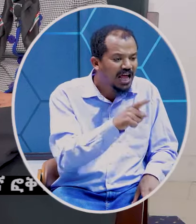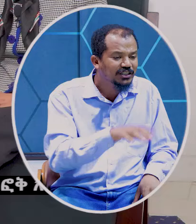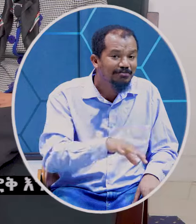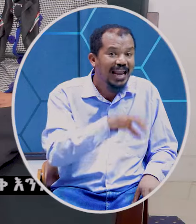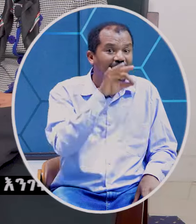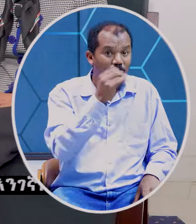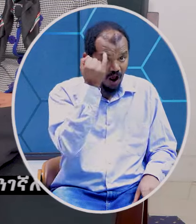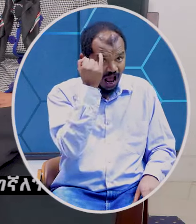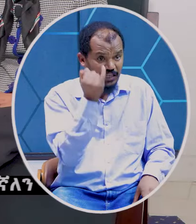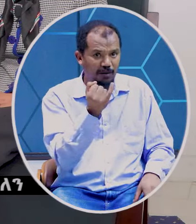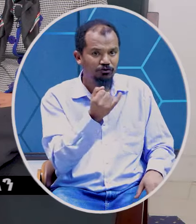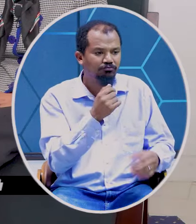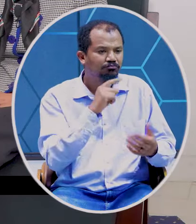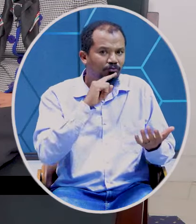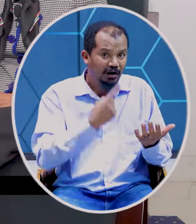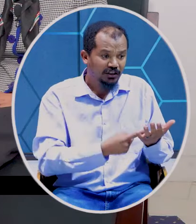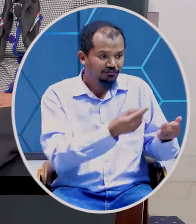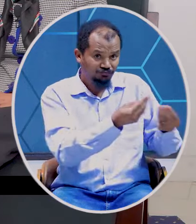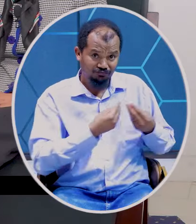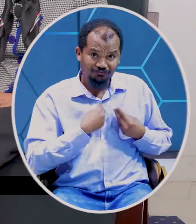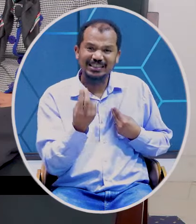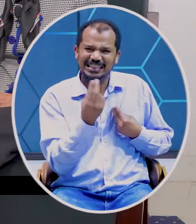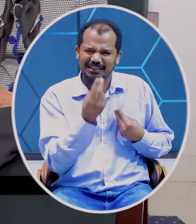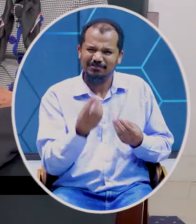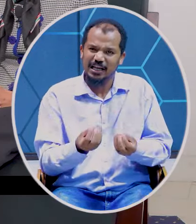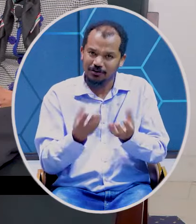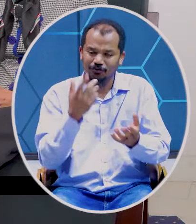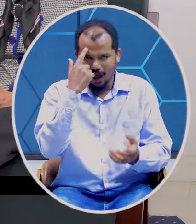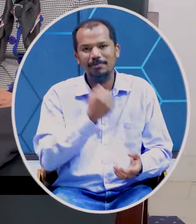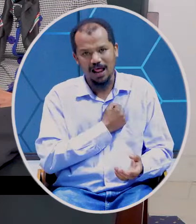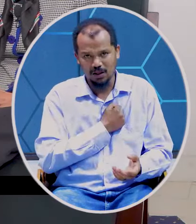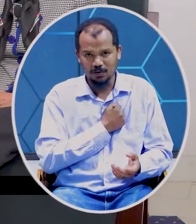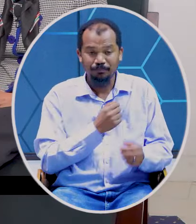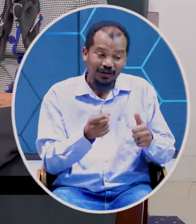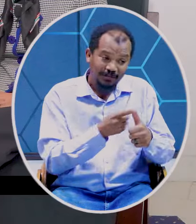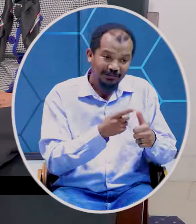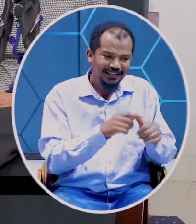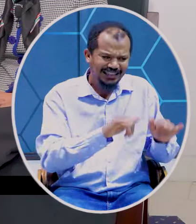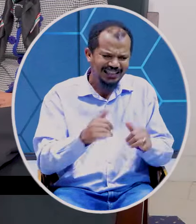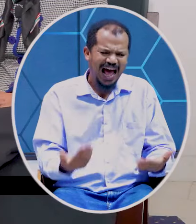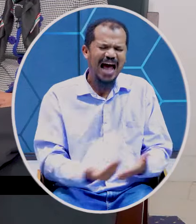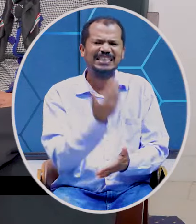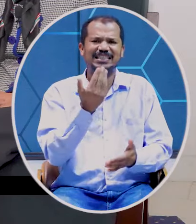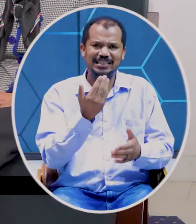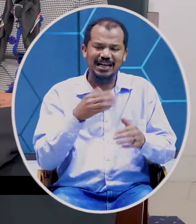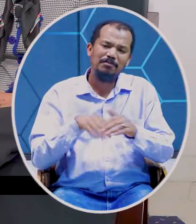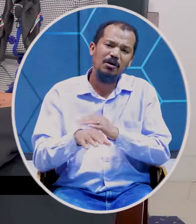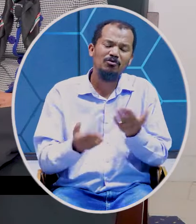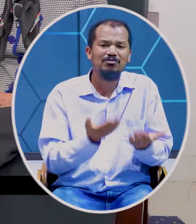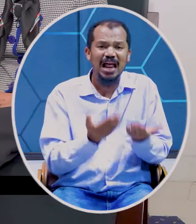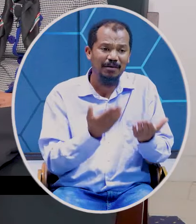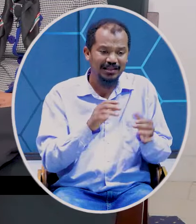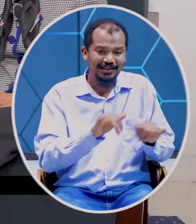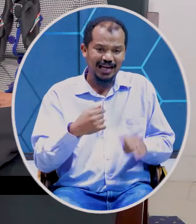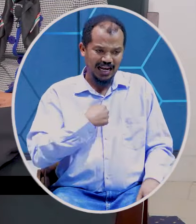ከአንቺ የምናገኛቸው ሀሳቦችና መረጃዎች ጥቅም እንደሚሰጡ እምነቴ ነው። በመጀመሪያ እንደ አዲስ ለሚቀላቀሉን